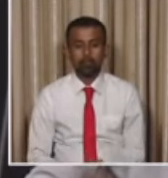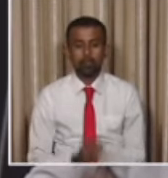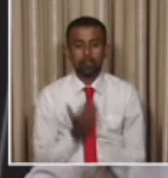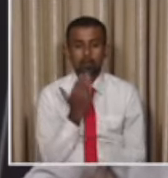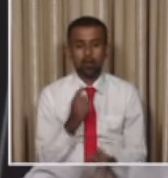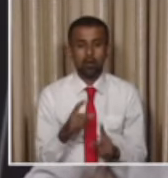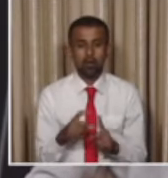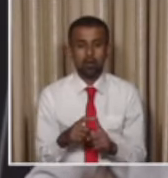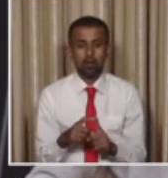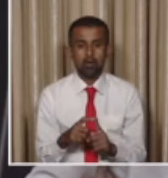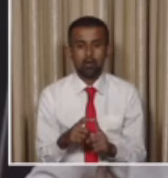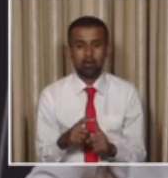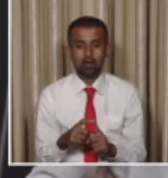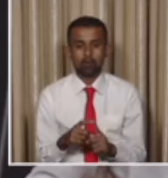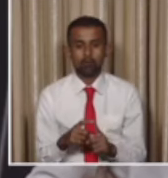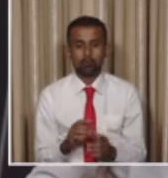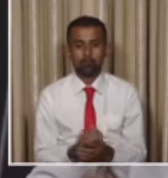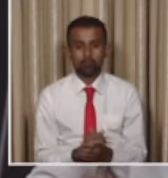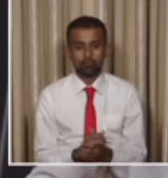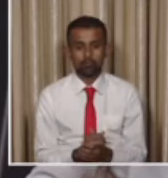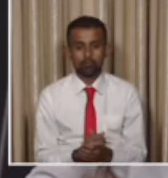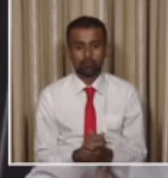ඇමරිකානු ඩොලර්